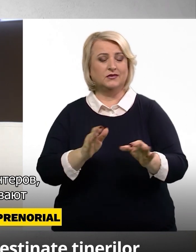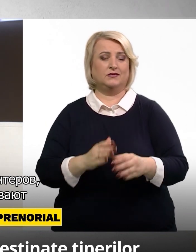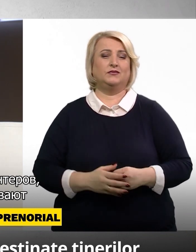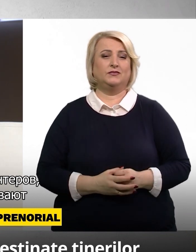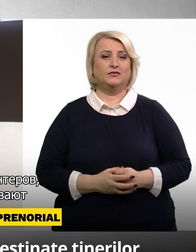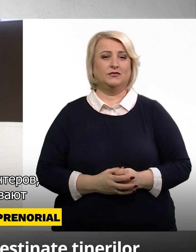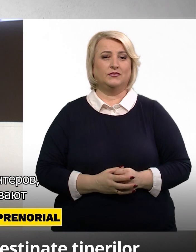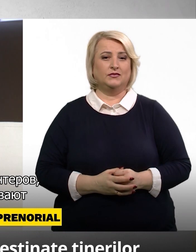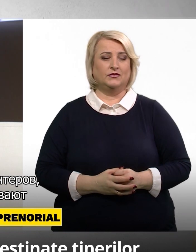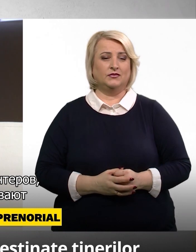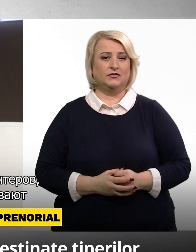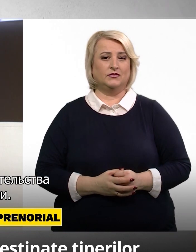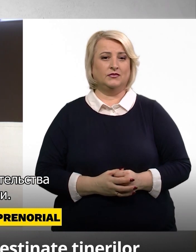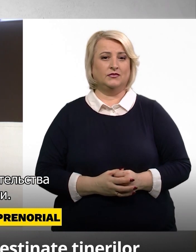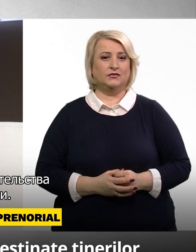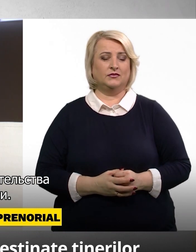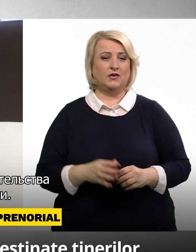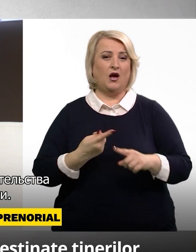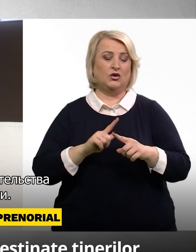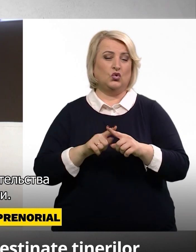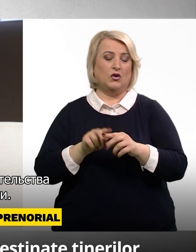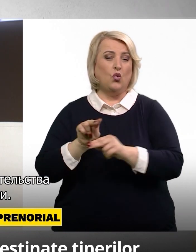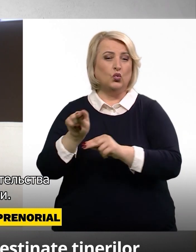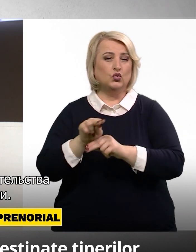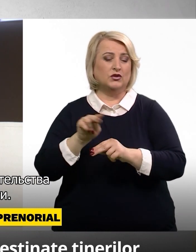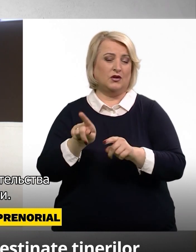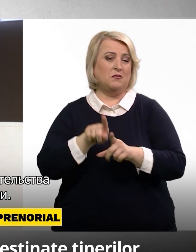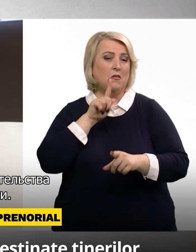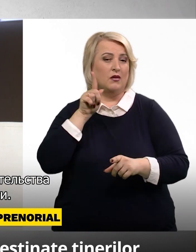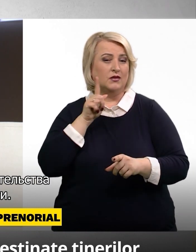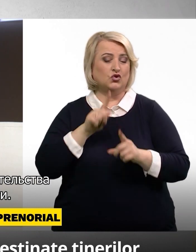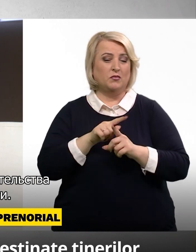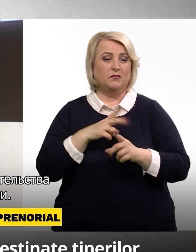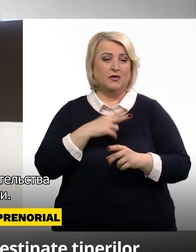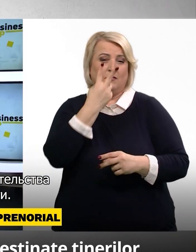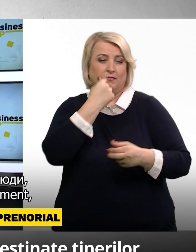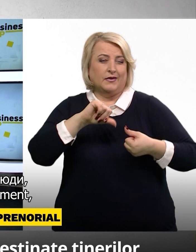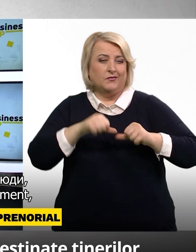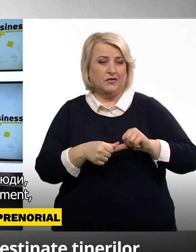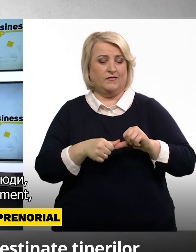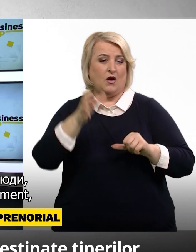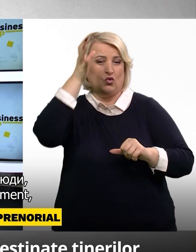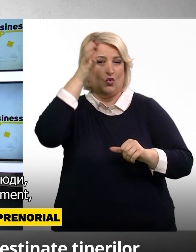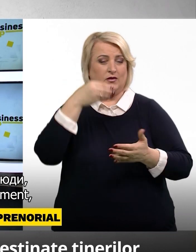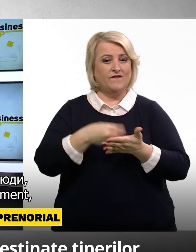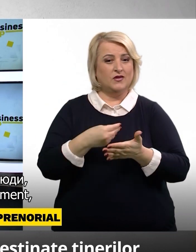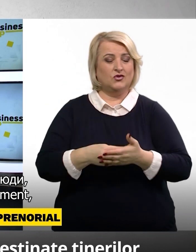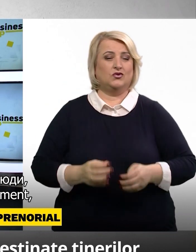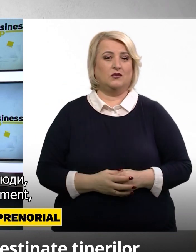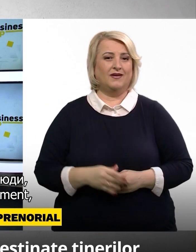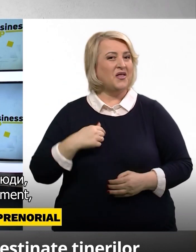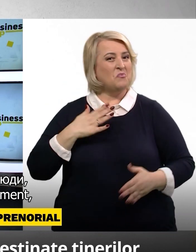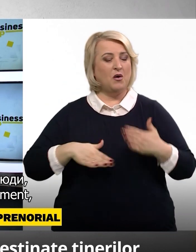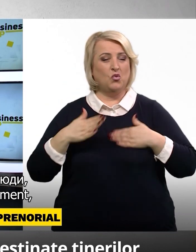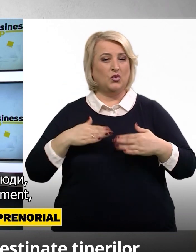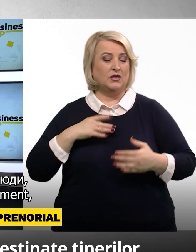le prestează și le cultivă aceste deprinderi antreprenoriale și de educație financiară. Ce mă bucuram să aud de la